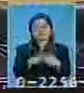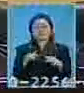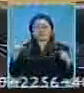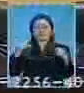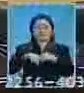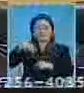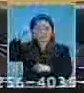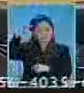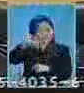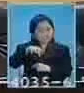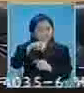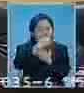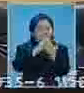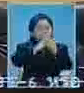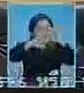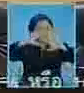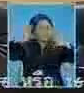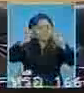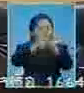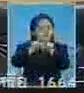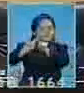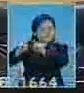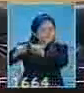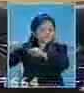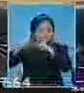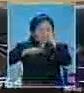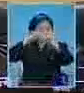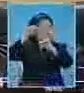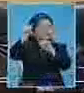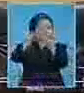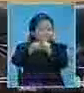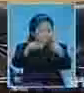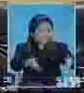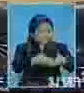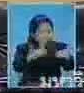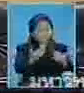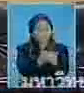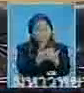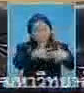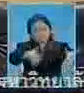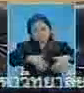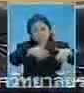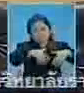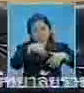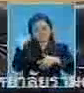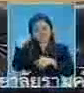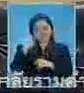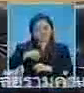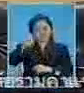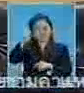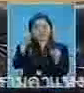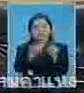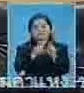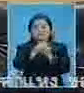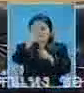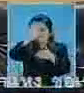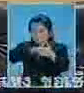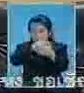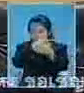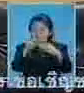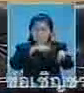รัฐวิสาหกิจอื่นๆก็ดีขึ้นหมดไม่ว่าจะเป็นสถาบันการเงินหรืออื่นๆนี่ก็คือตามยุทธศาสตร์การใช้ทรัพยากร